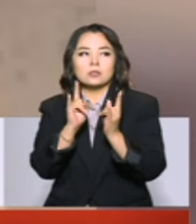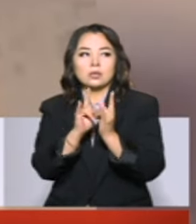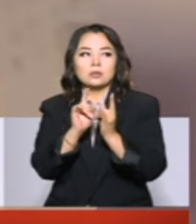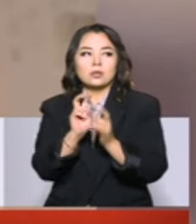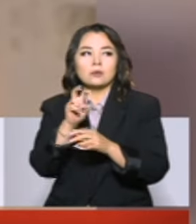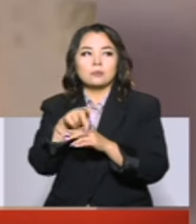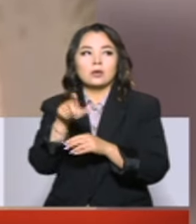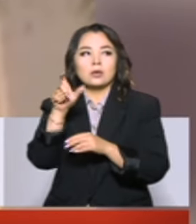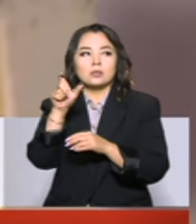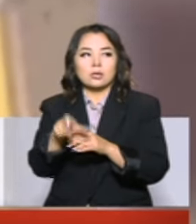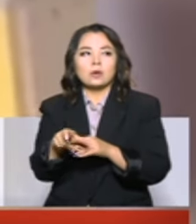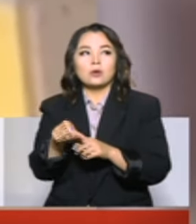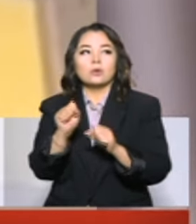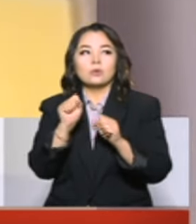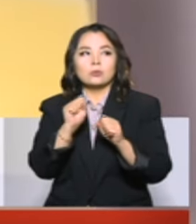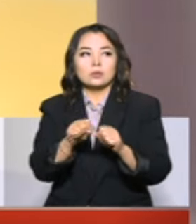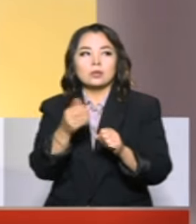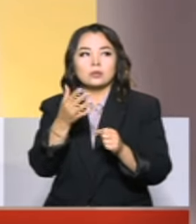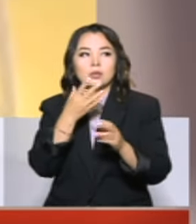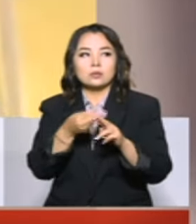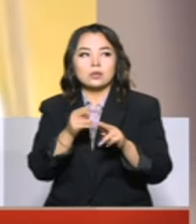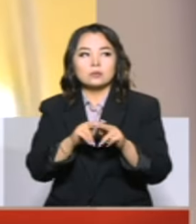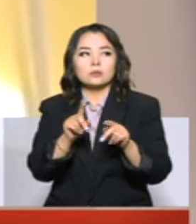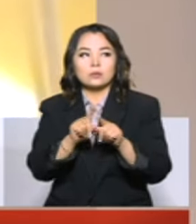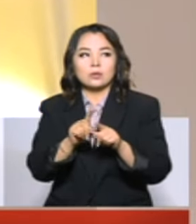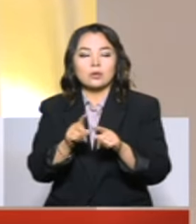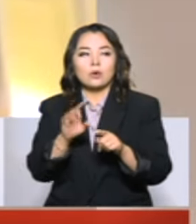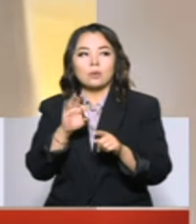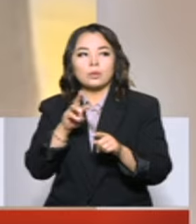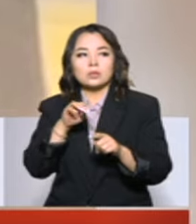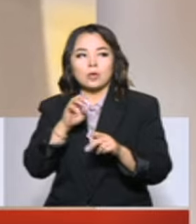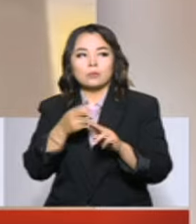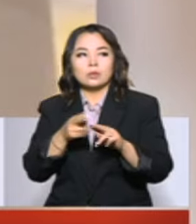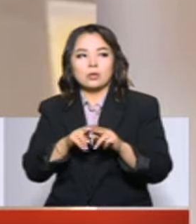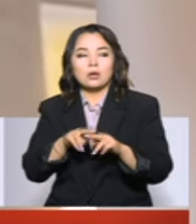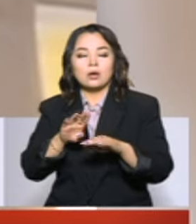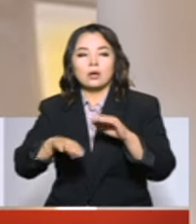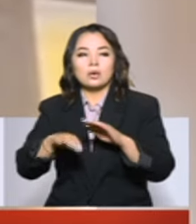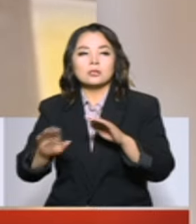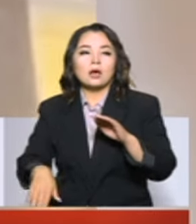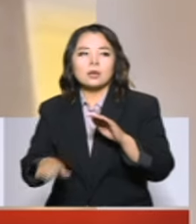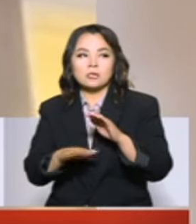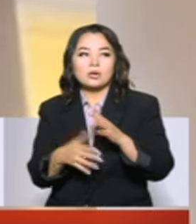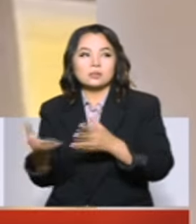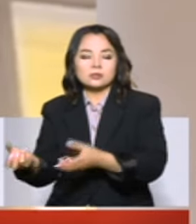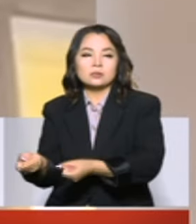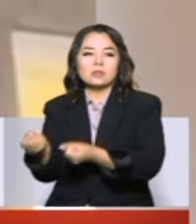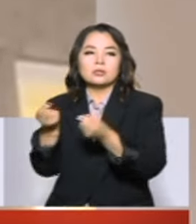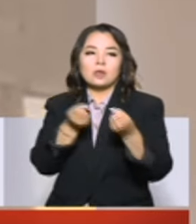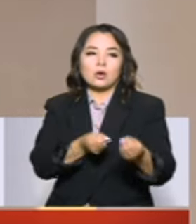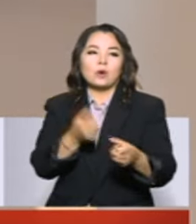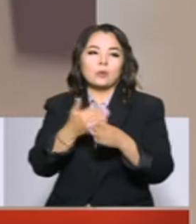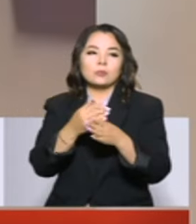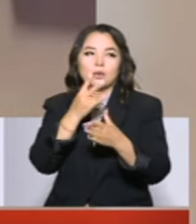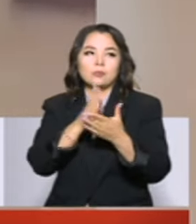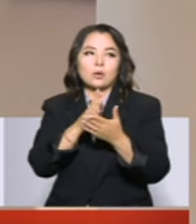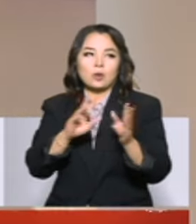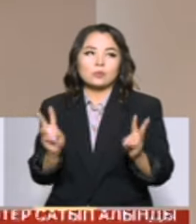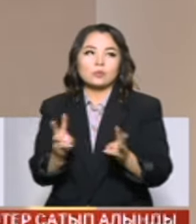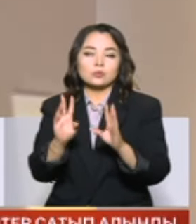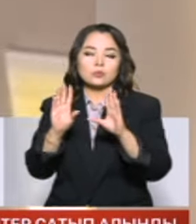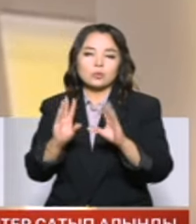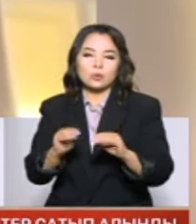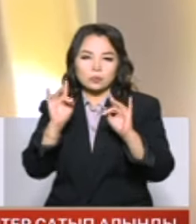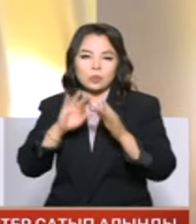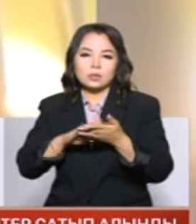шыққан азаматтық қорғау аға сержанты Қадыр Өмірзақов оның аяғына жармасып әріптестермен бірге құтқарып қалады. Өртті сөндіруге